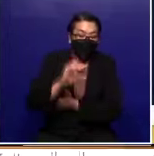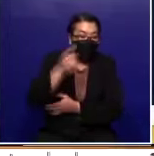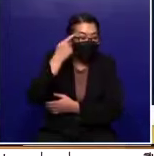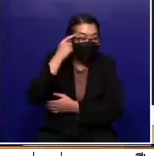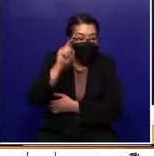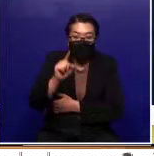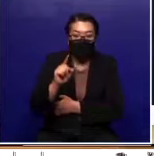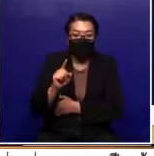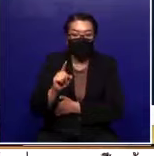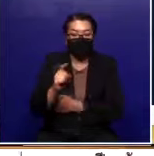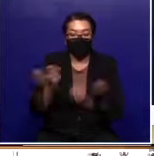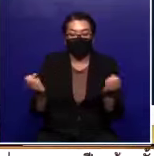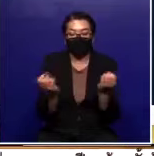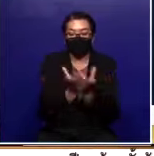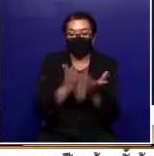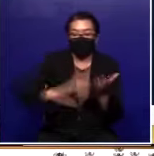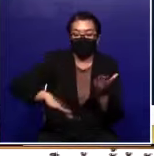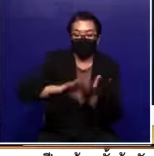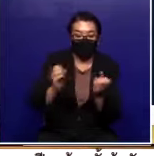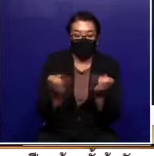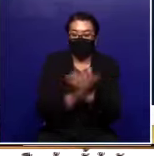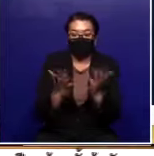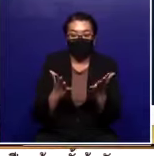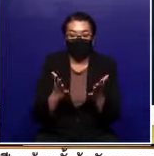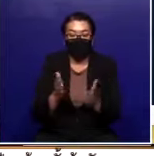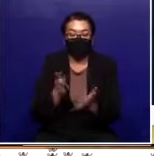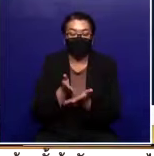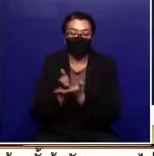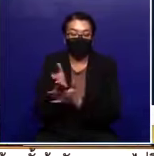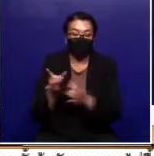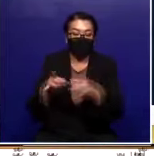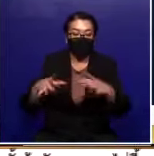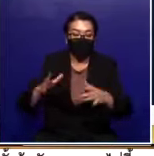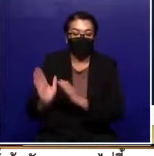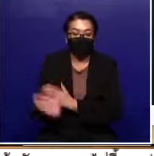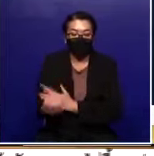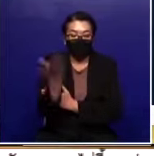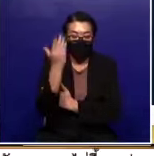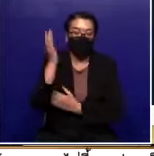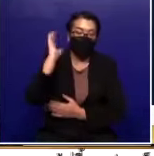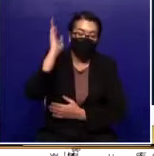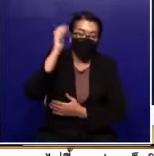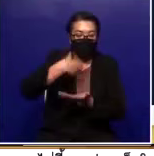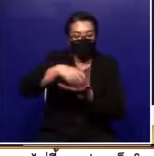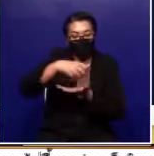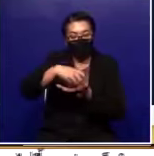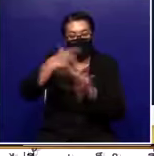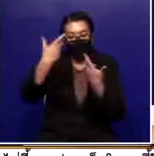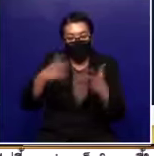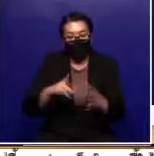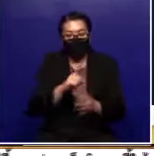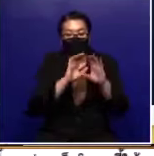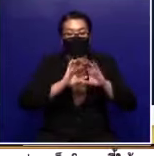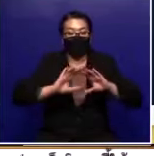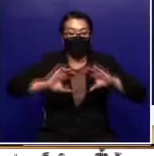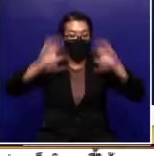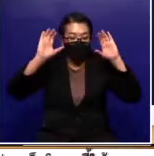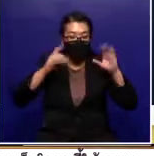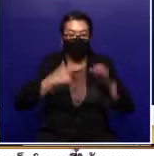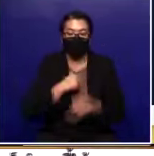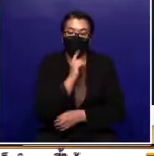ยซึ่งเพื่อนสมาชิกฝ่ายค้านก็ได้อภิปรายมาตั้งแต่ช่วงเช้าเผลอๆรัฐบาลเกินครึ่งตั้งแต่ช่วงเช้าก็ด่